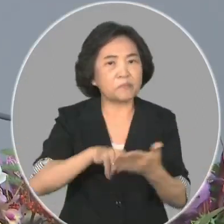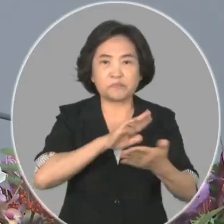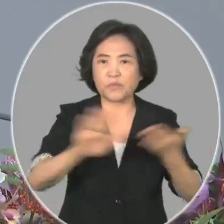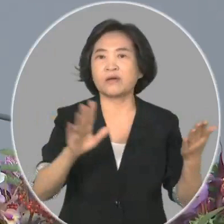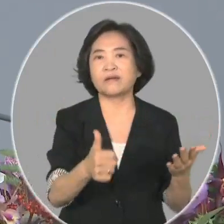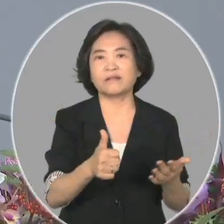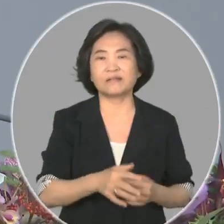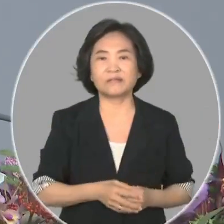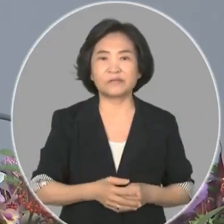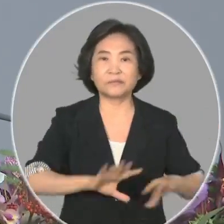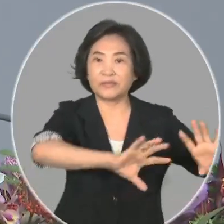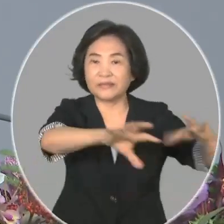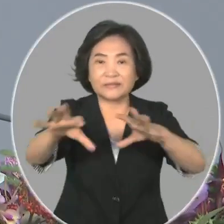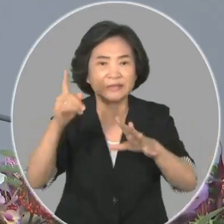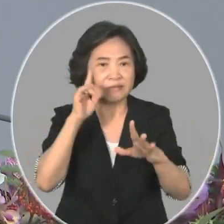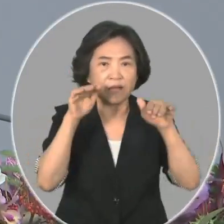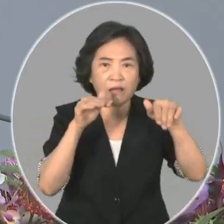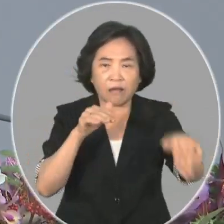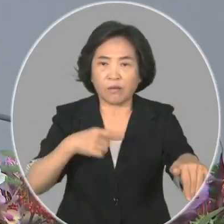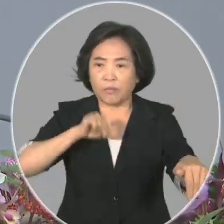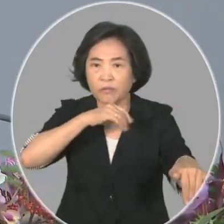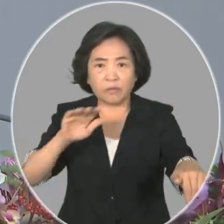我们在全球衰退中逆势成长，